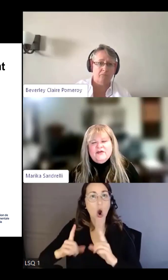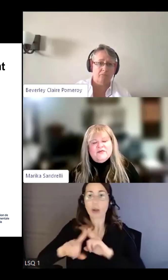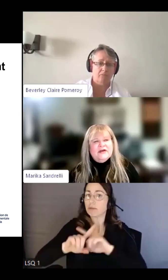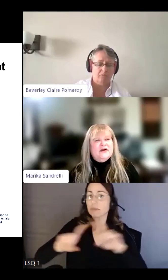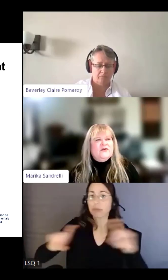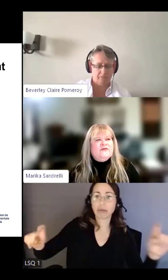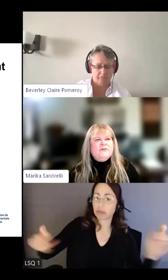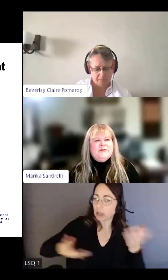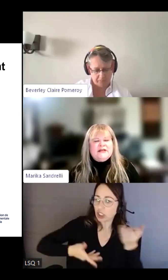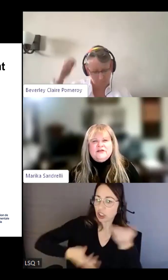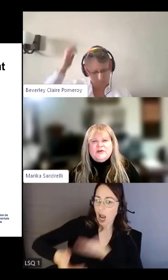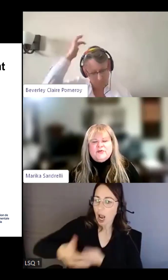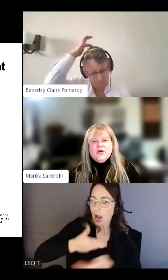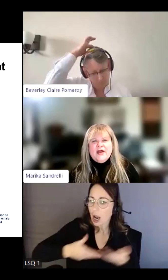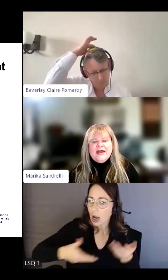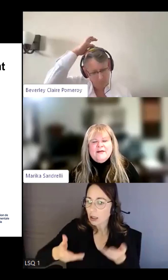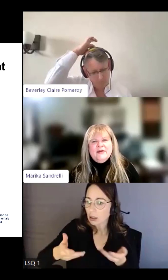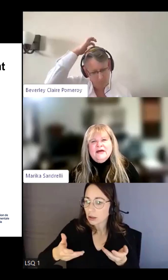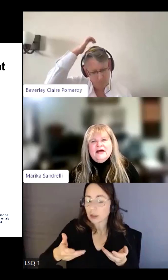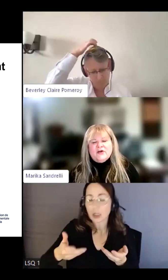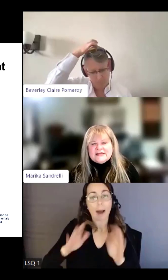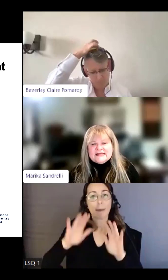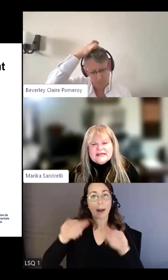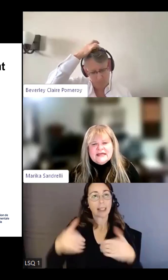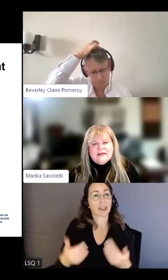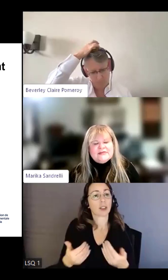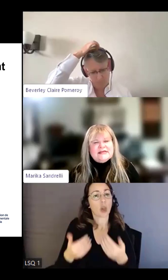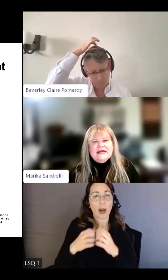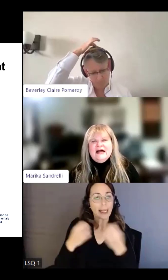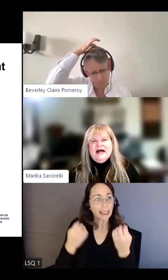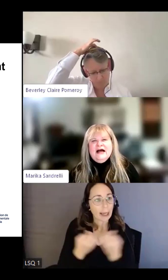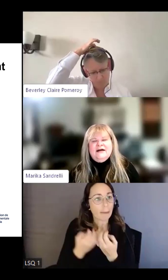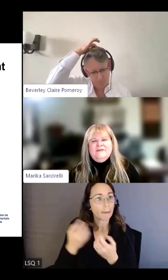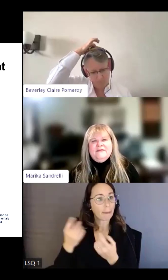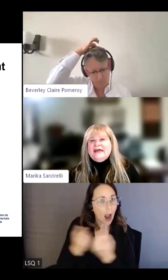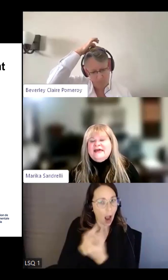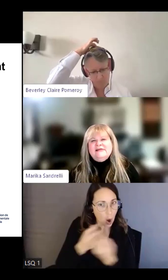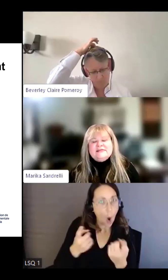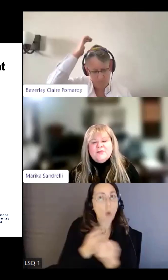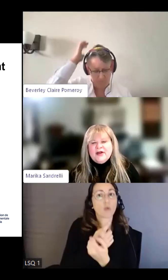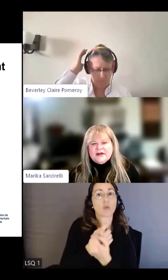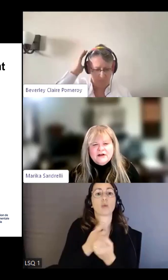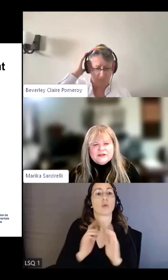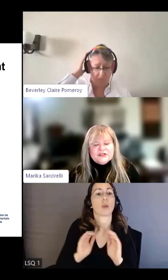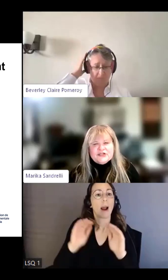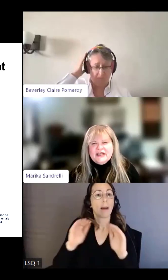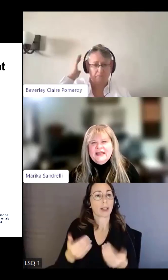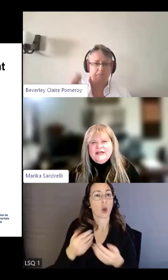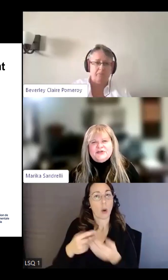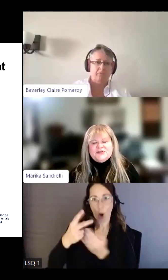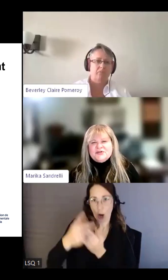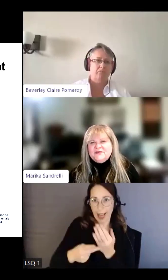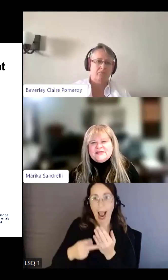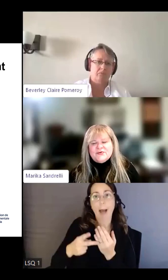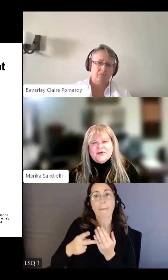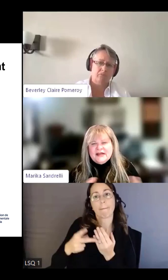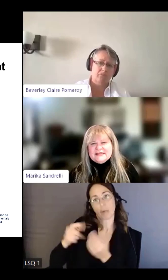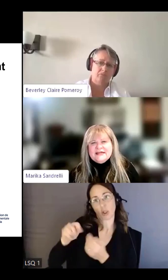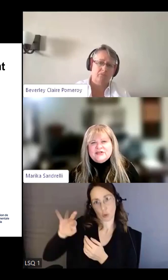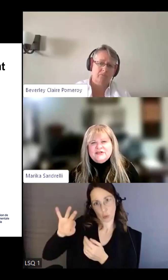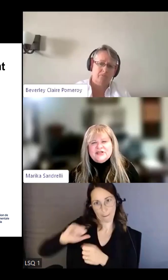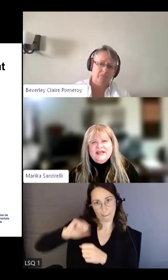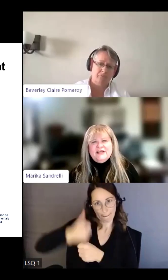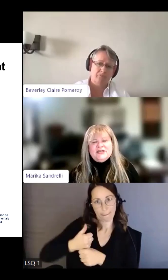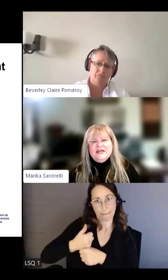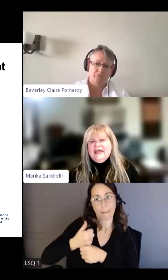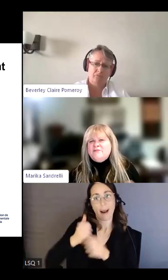œuvre un programme TRIP sur Teams qui peut inspirer un changement de culture, des changements d'organisation, des